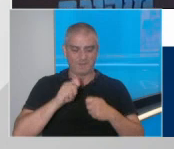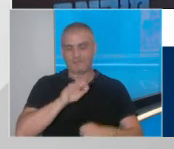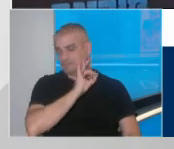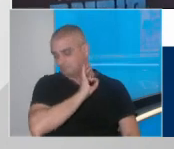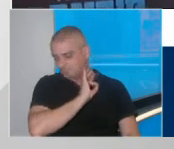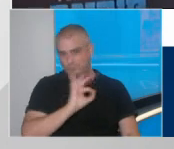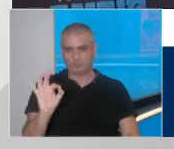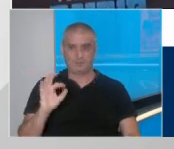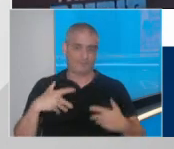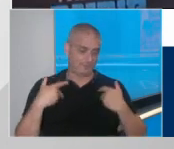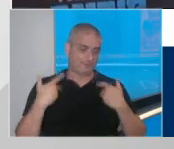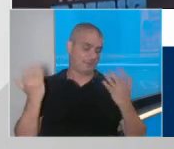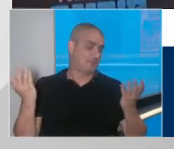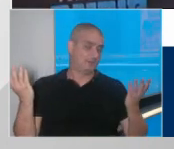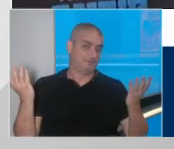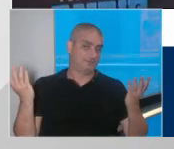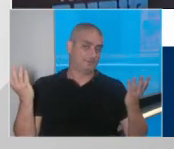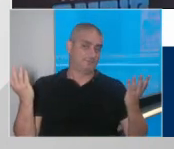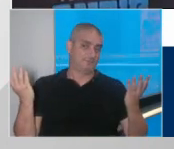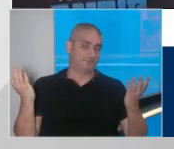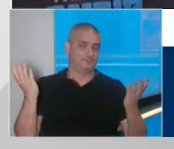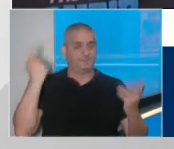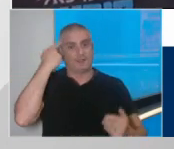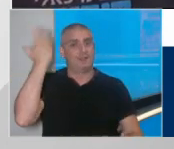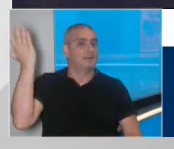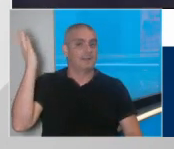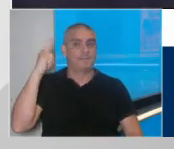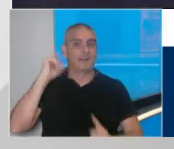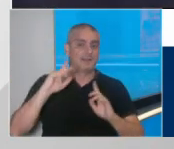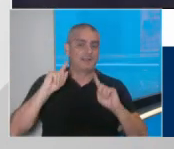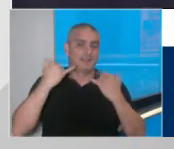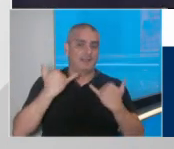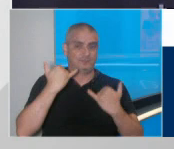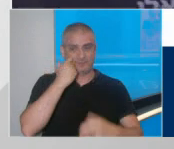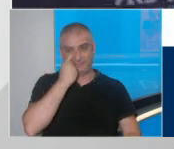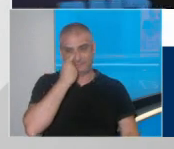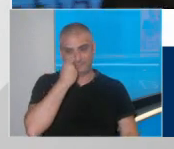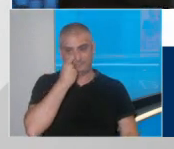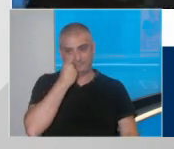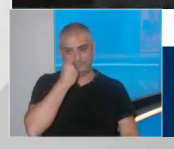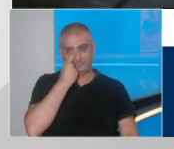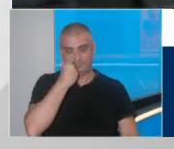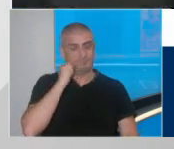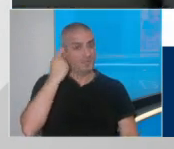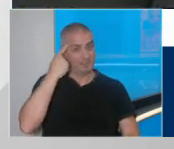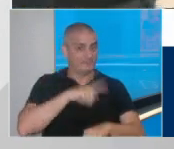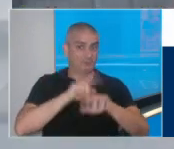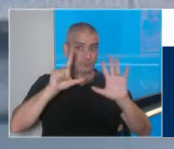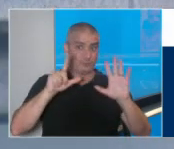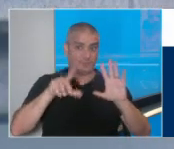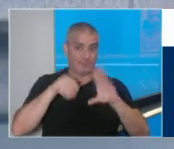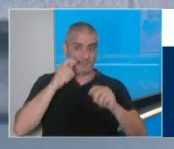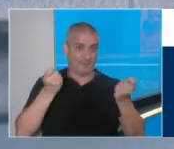מעולה ומשמחת, ולך תדע מה יהיה עכשיו. אז מחר נדע, ב7 נסגרות הקלפיות